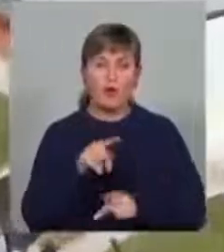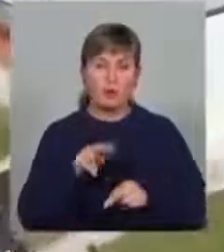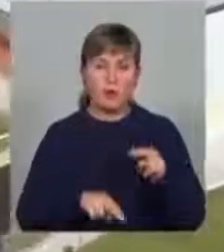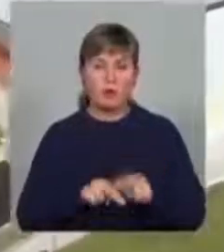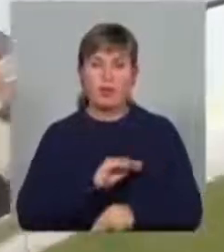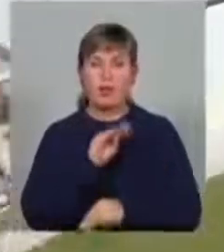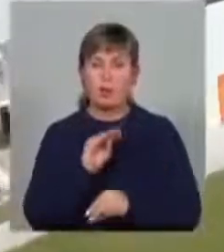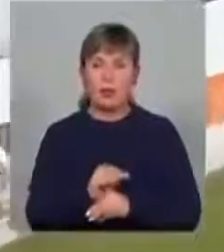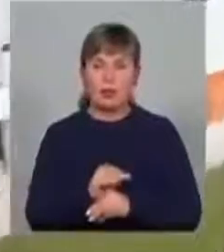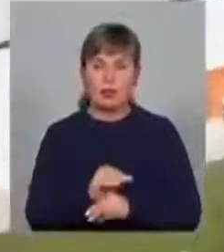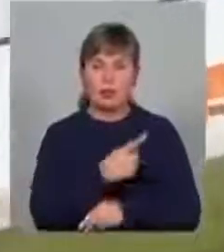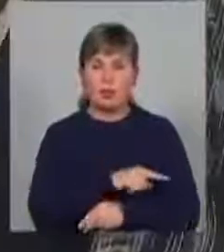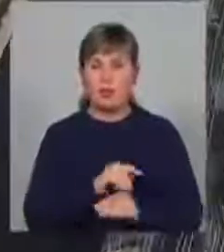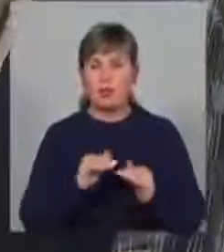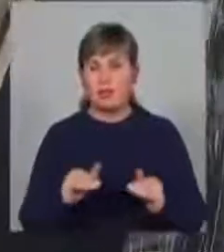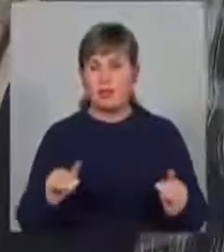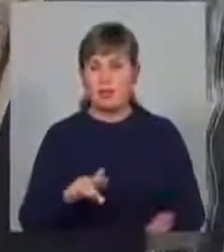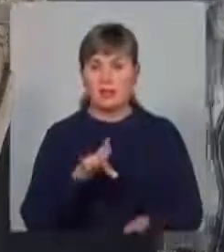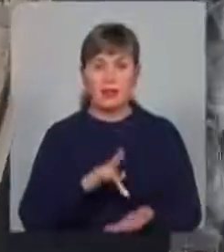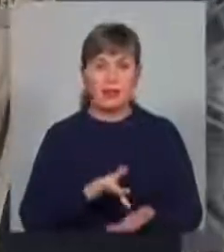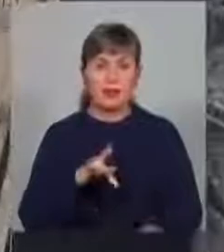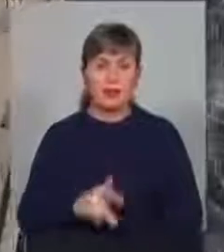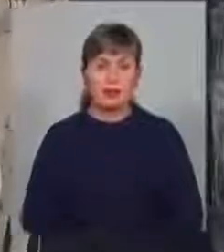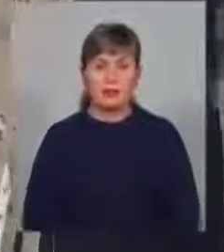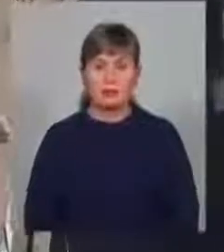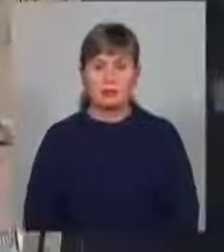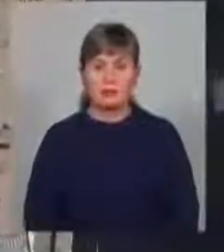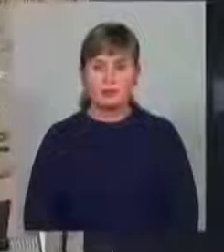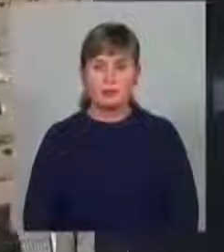дополнительные корпусы в детских центрах. Айдана Нураш, телеканал «Алматы».